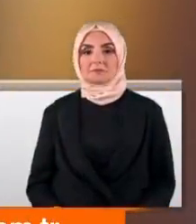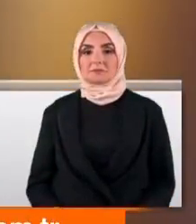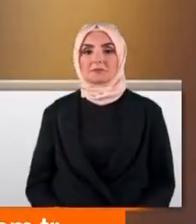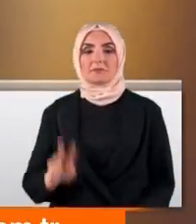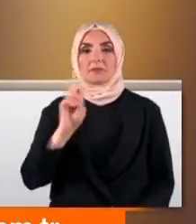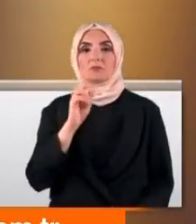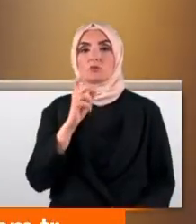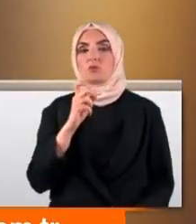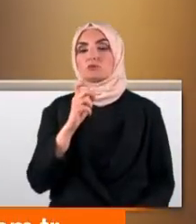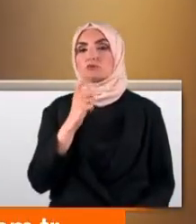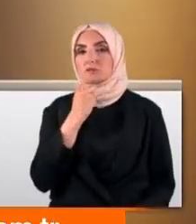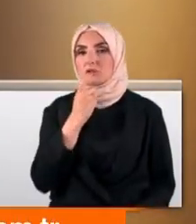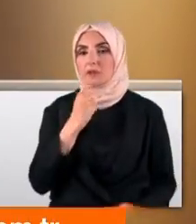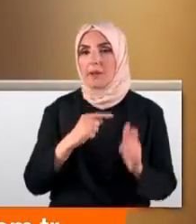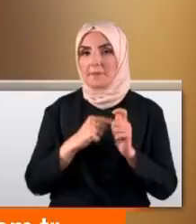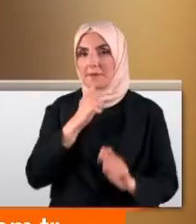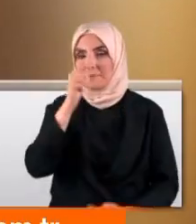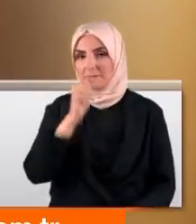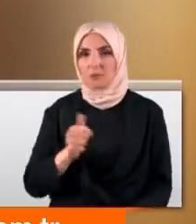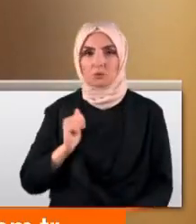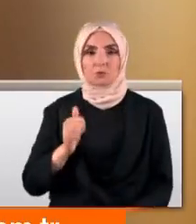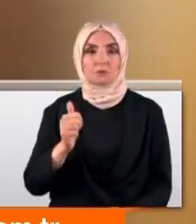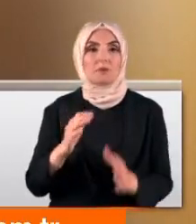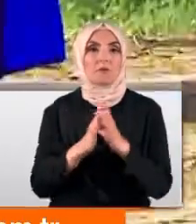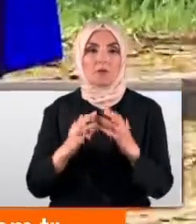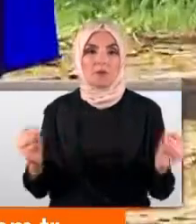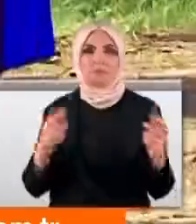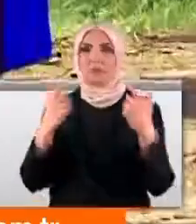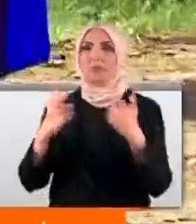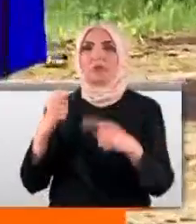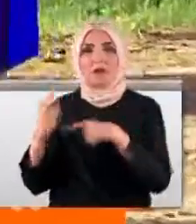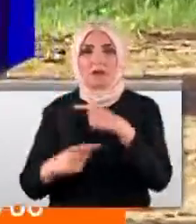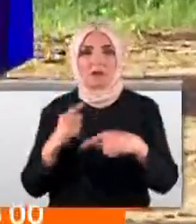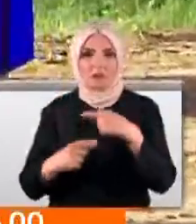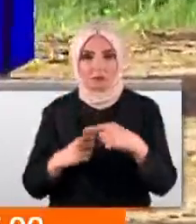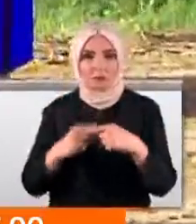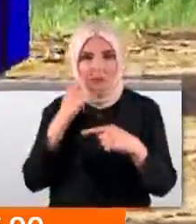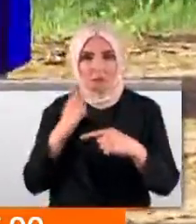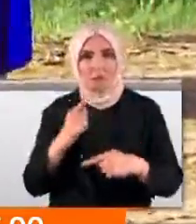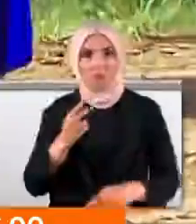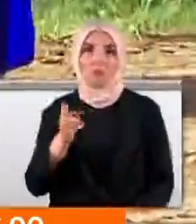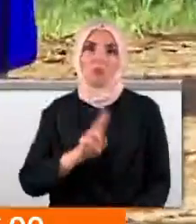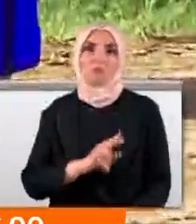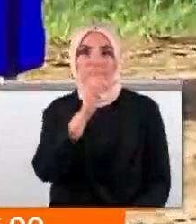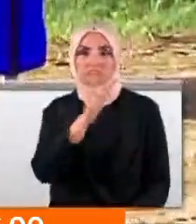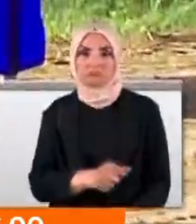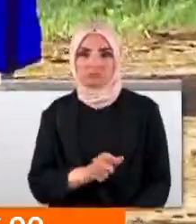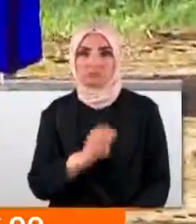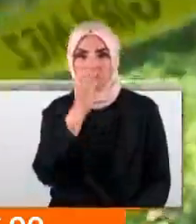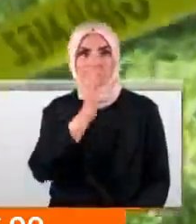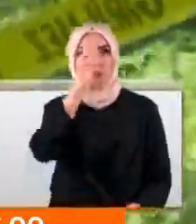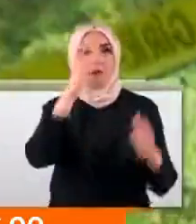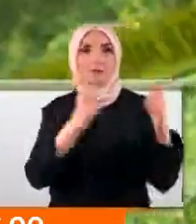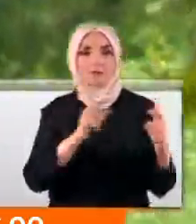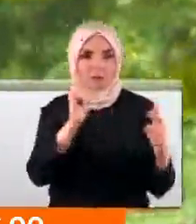29 yaşındaki Emre Öztürk günlerdir kayıptı. Her yerde aranırken cansız bedeni ağaçlık alanda bulunmuş, genç adamın cinayete